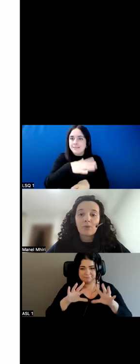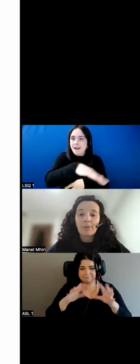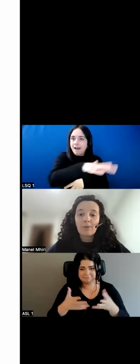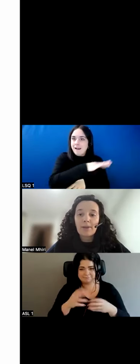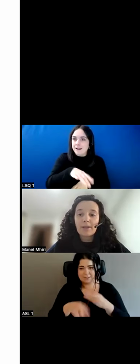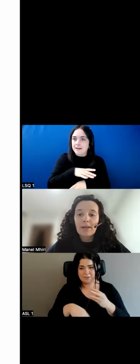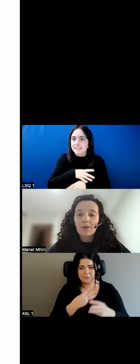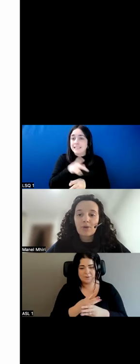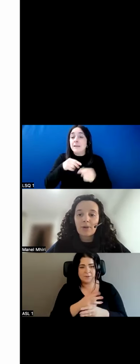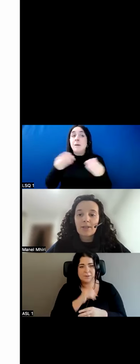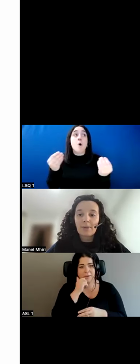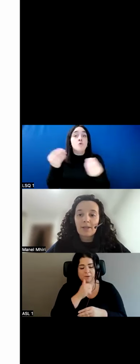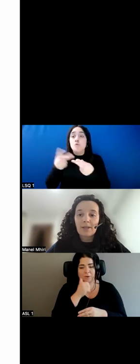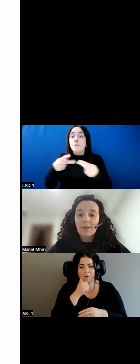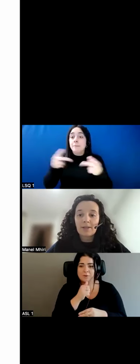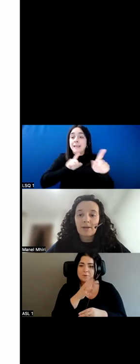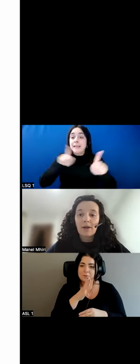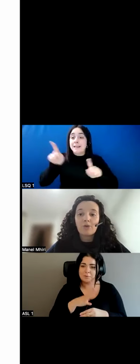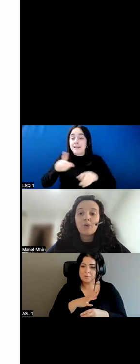monde.